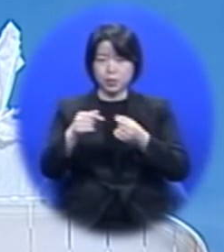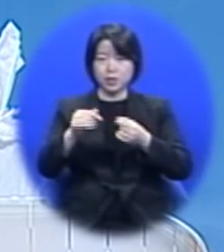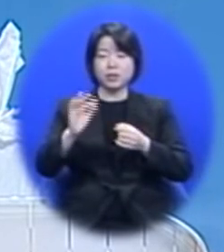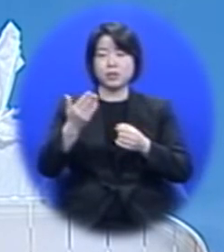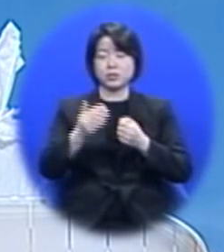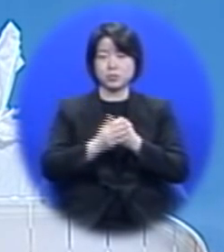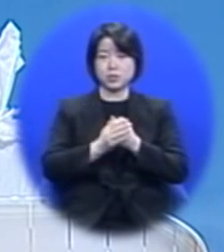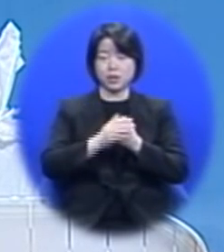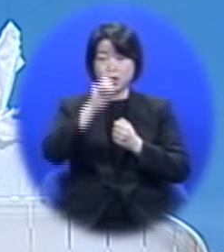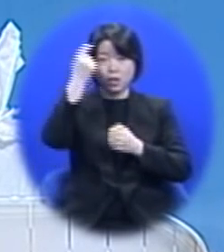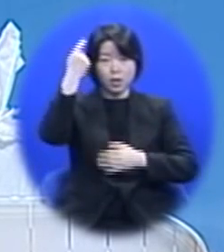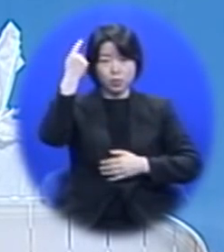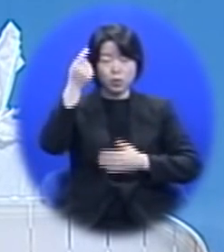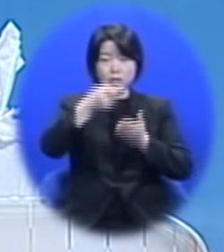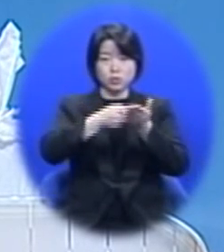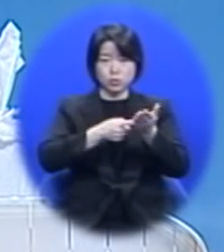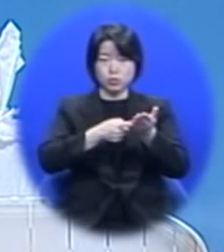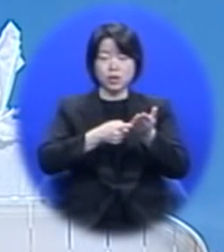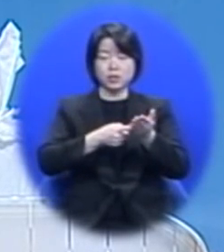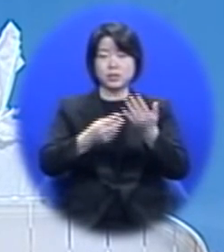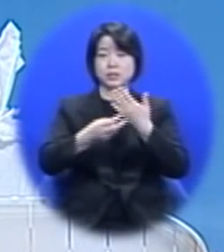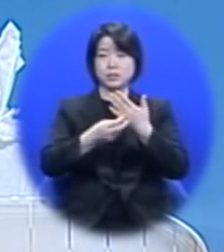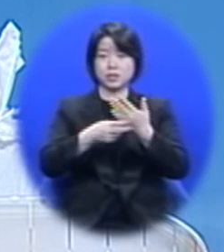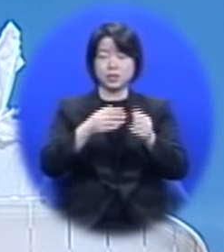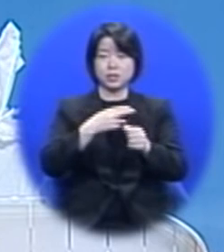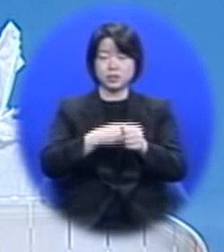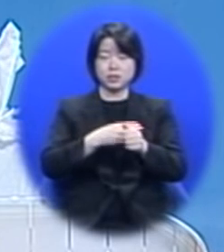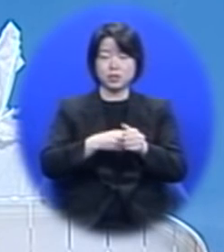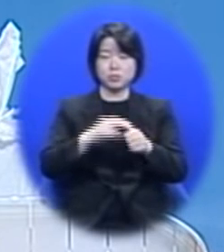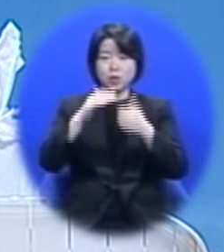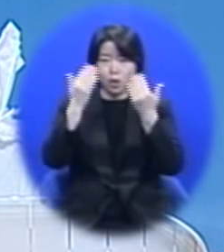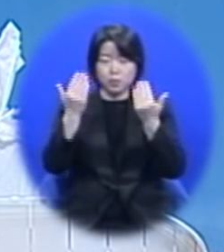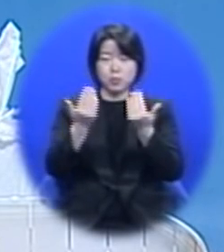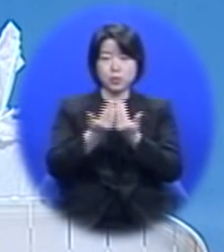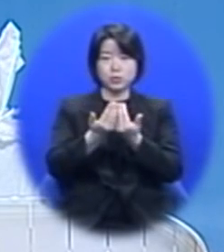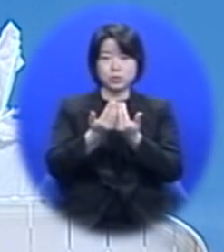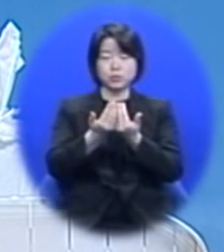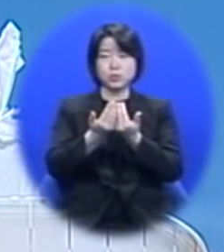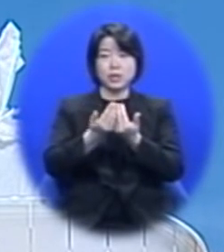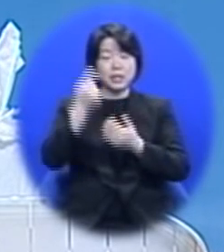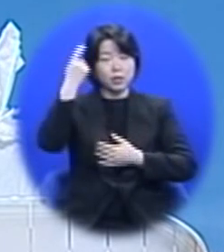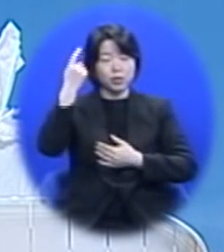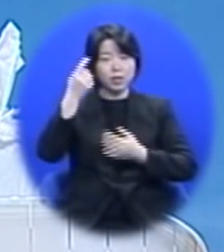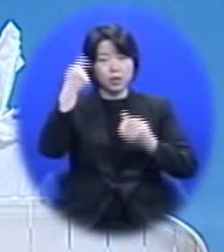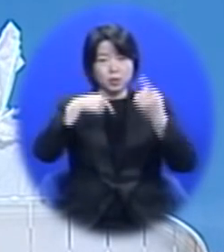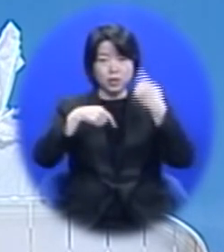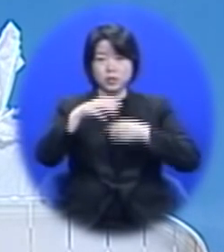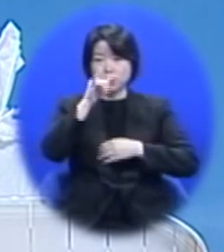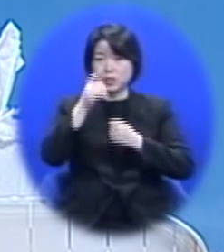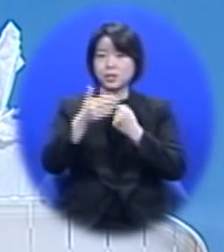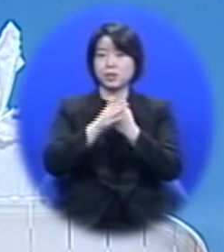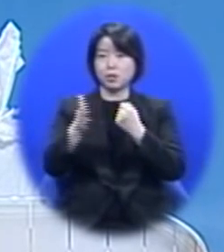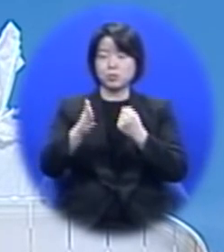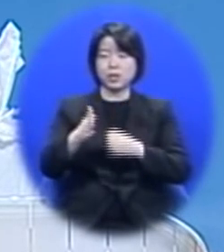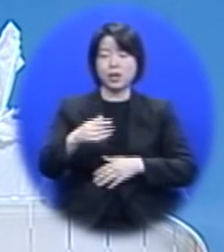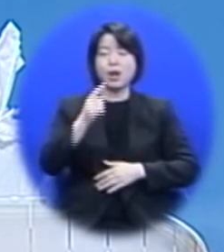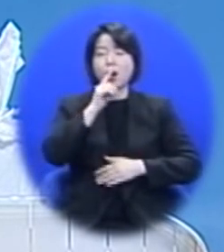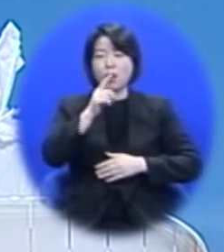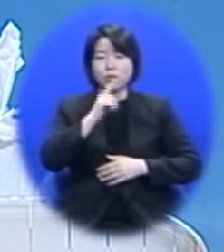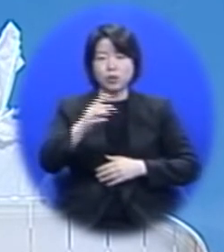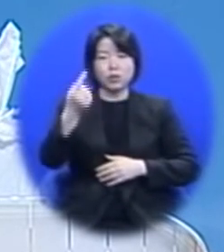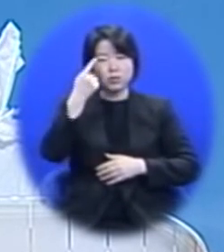의사는 전반적으로 뇌가 모두 손상이 되어 언어, 인지, 학습 능력, 오른쪽 운동